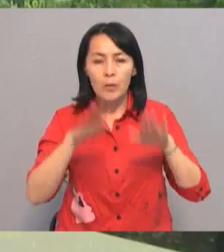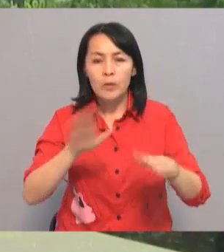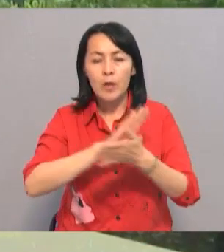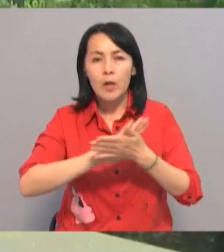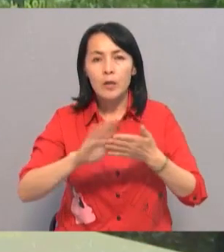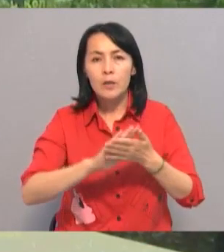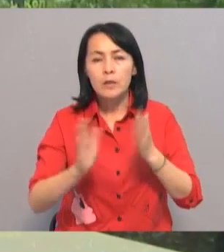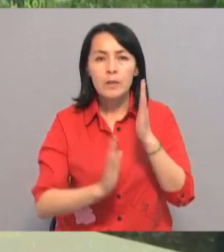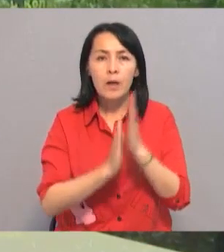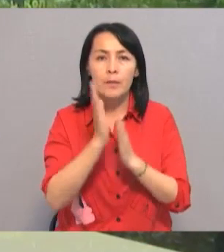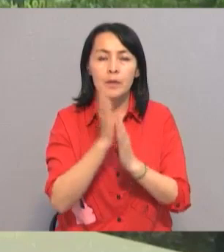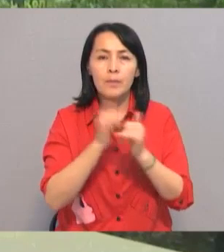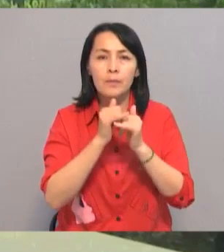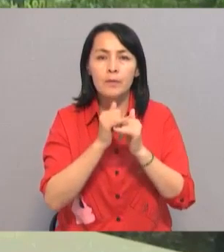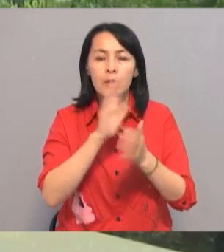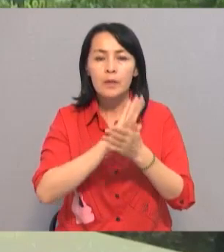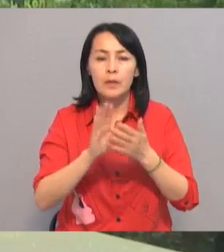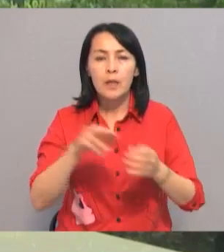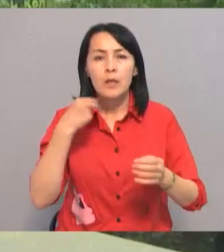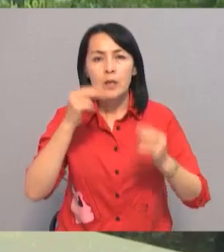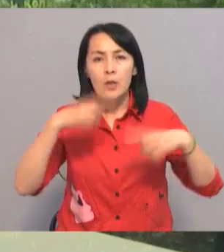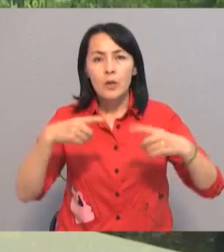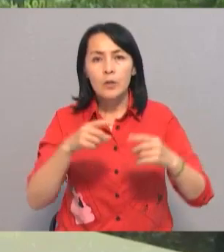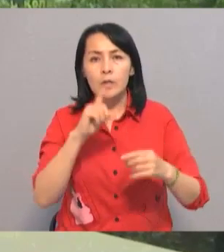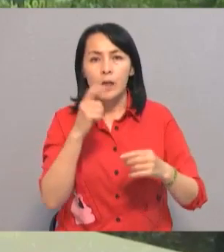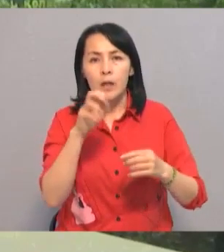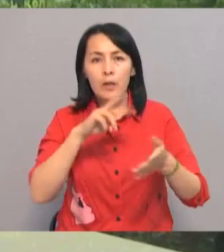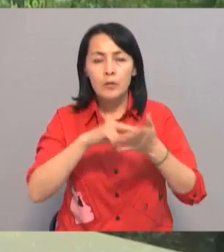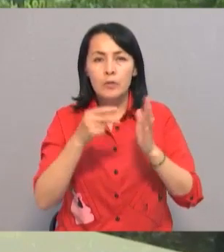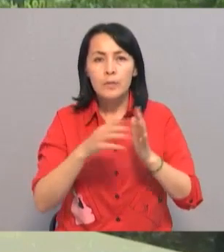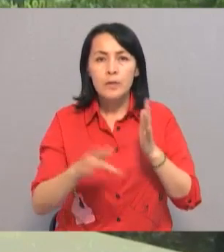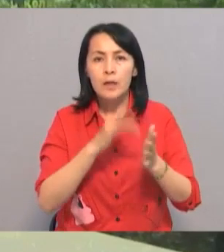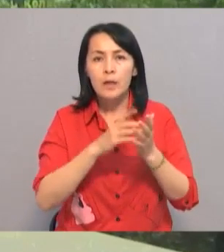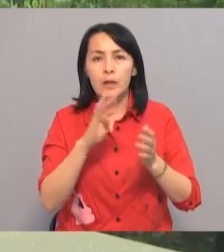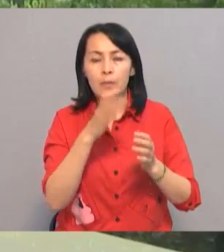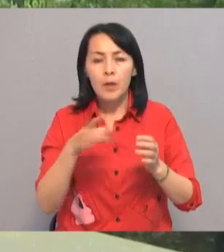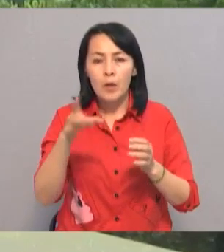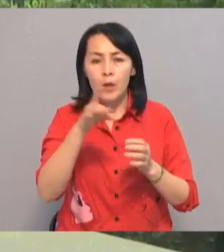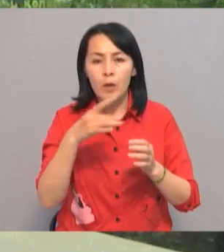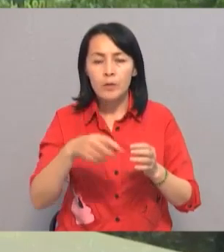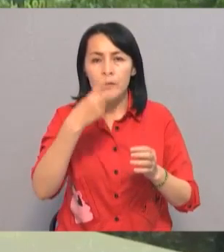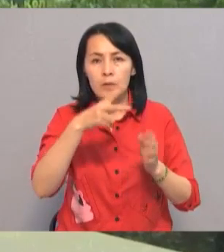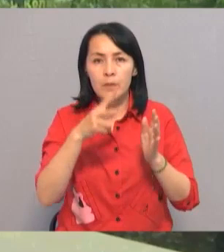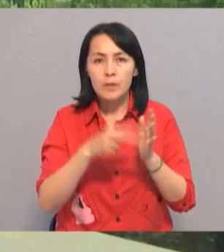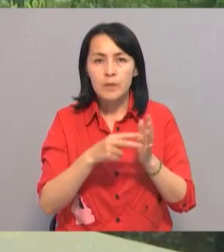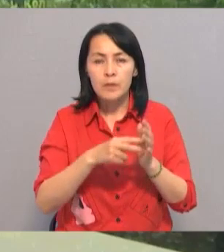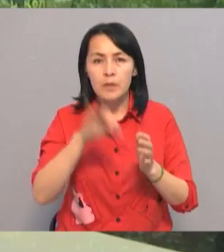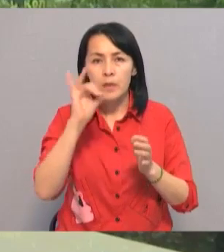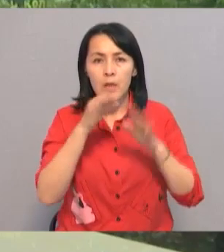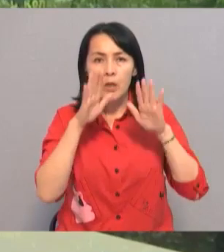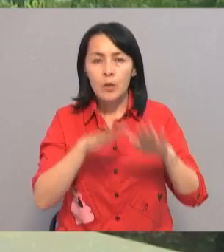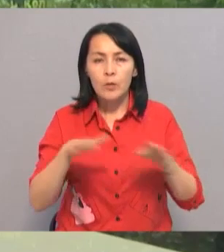тазаланып, аумағы абаттандырылды. Президент көтерген экожобаның арқасында қаланың Әл-Фараби ауданындағы 28 тарихи